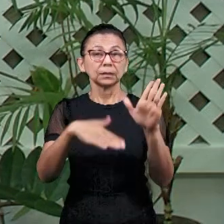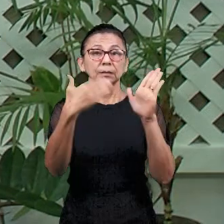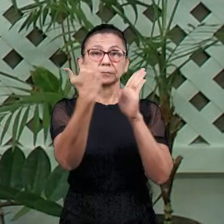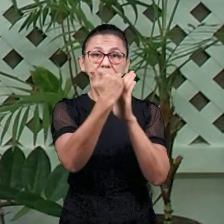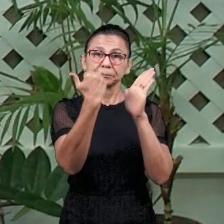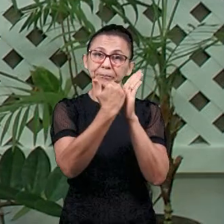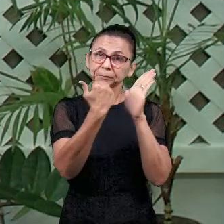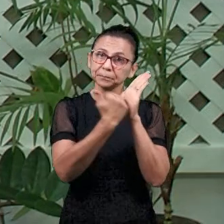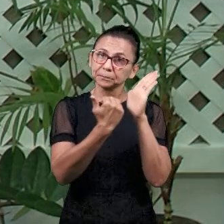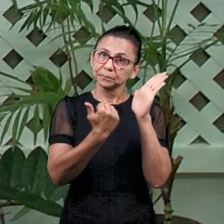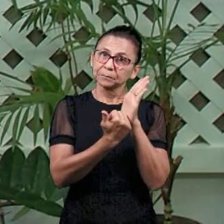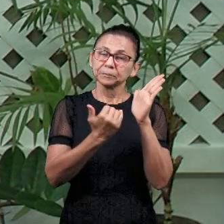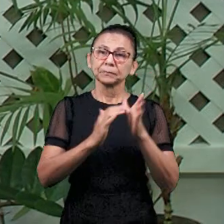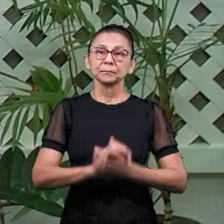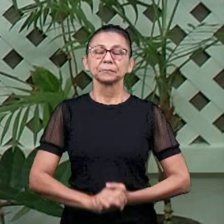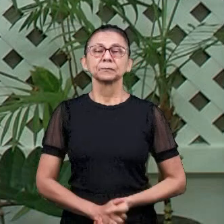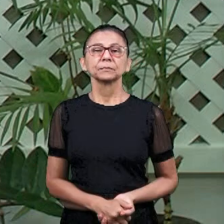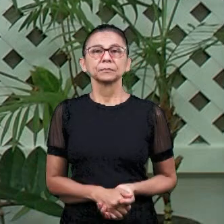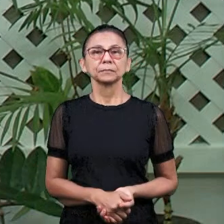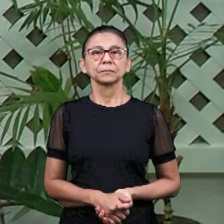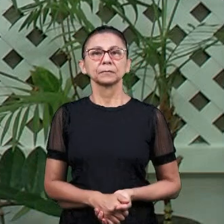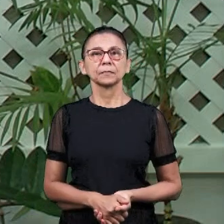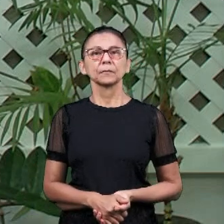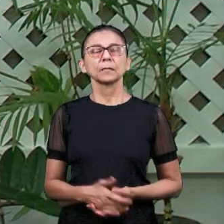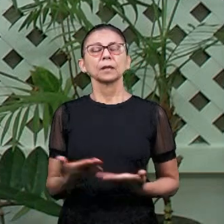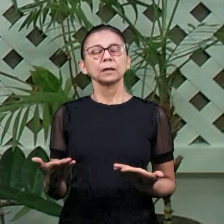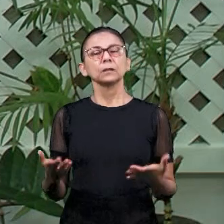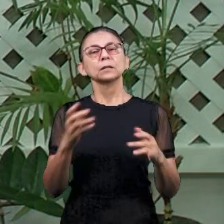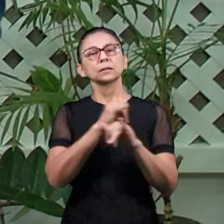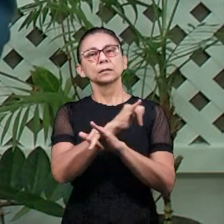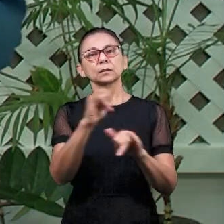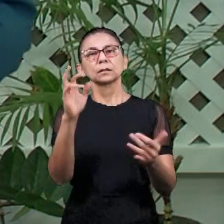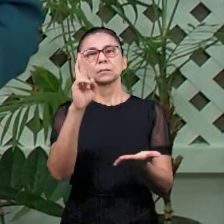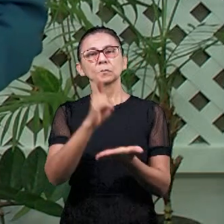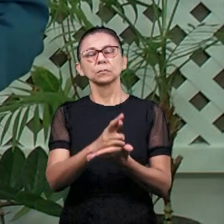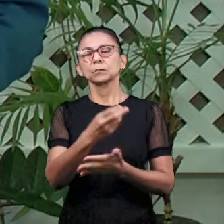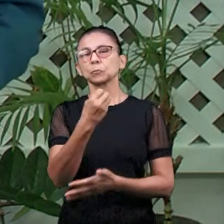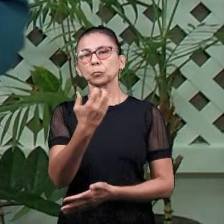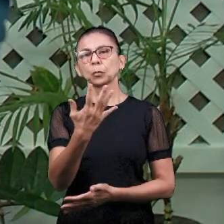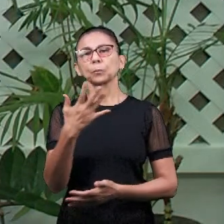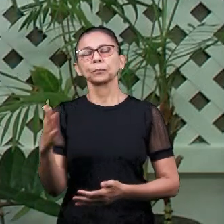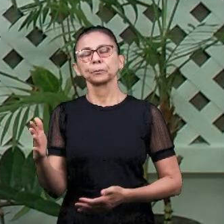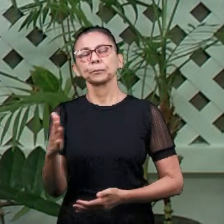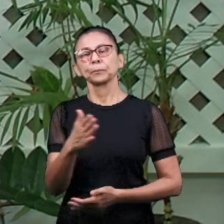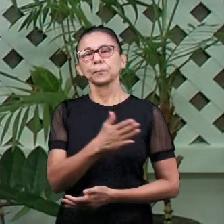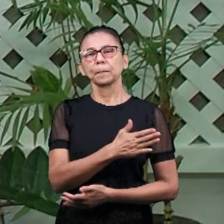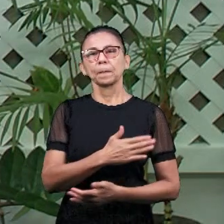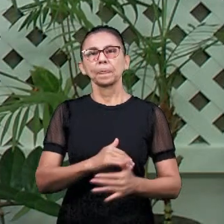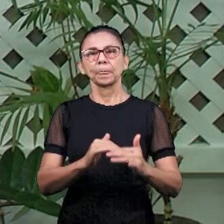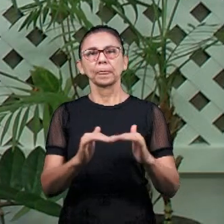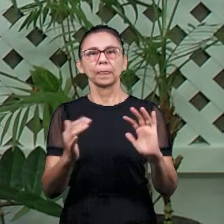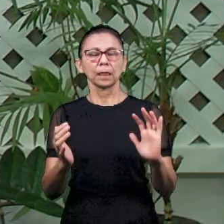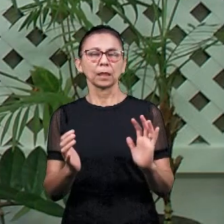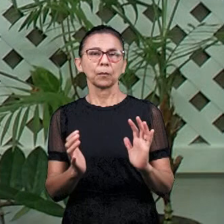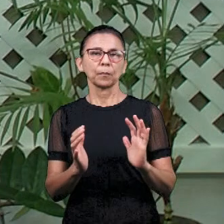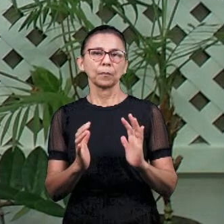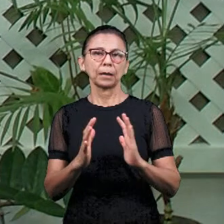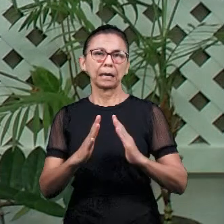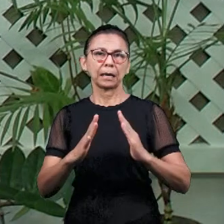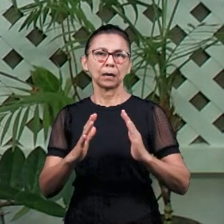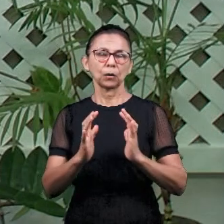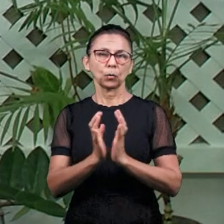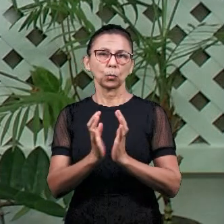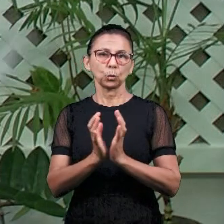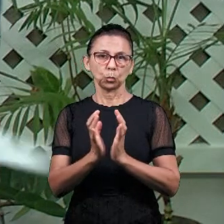sinon annoncer ces bénéfices ici au Brésil. Et l'Église, le groupe, l'État qui a le plus